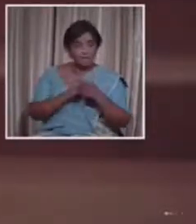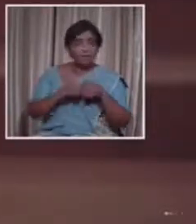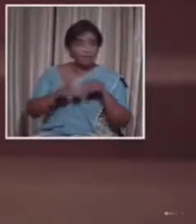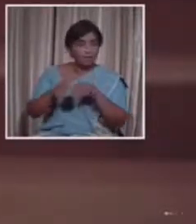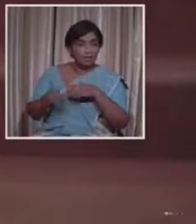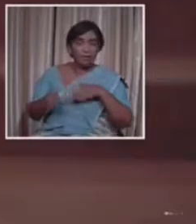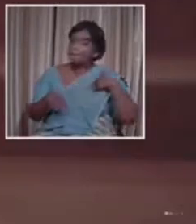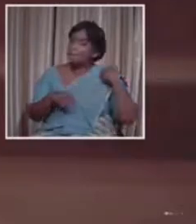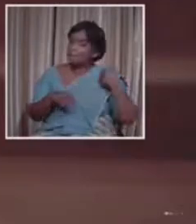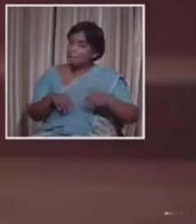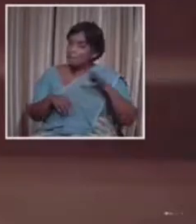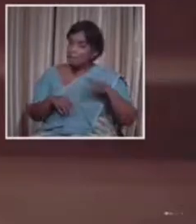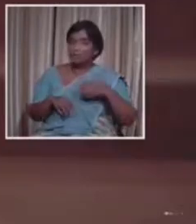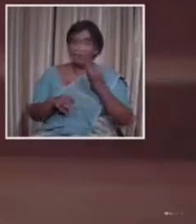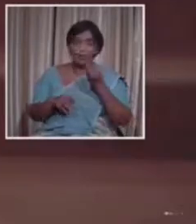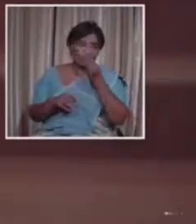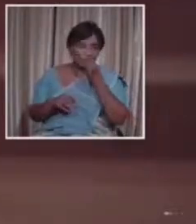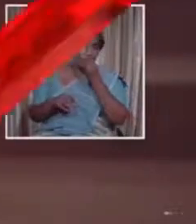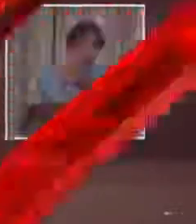நிஷ்பாதனை